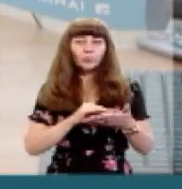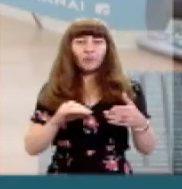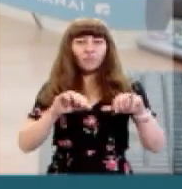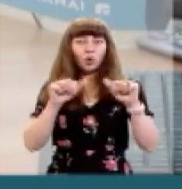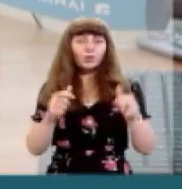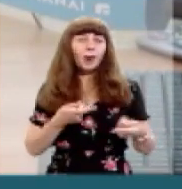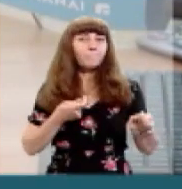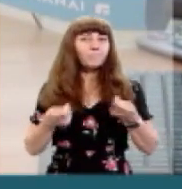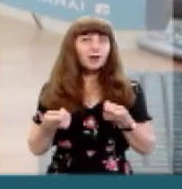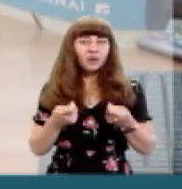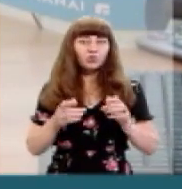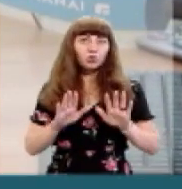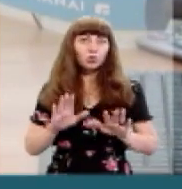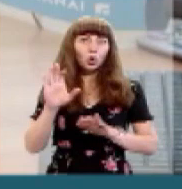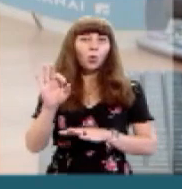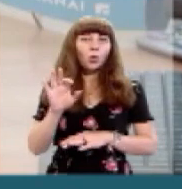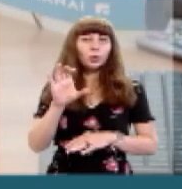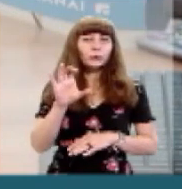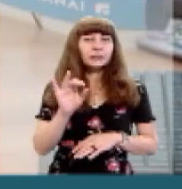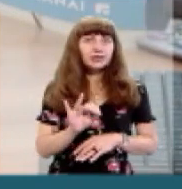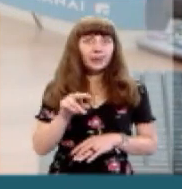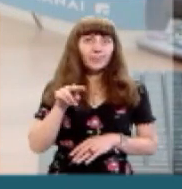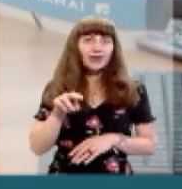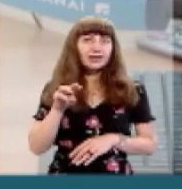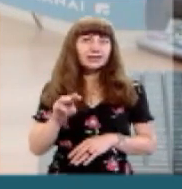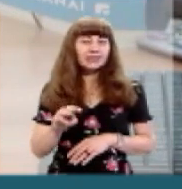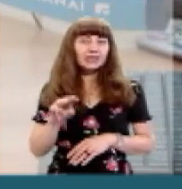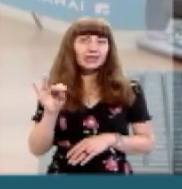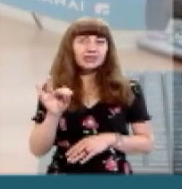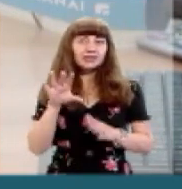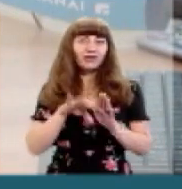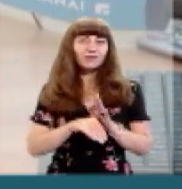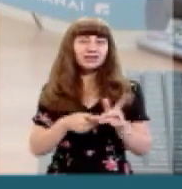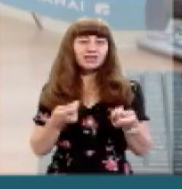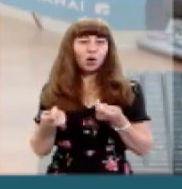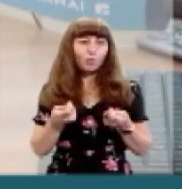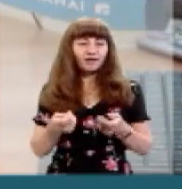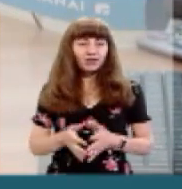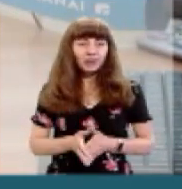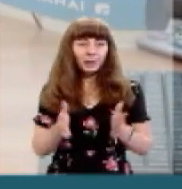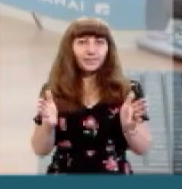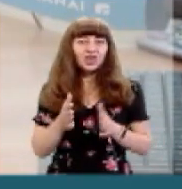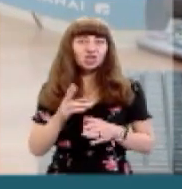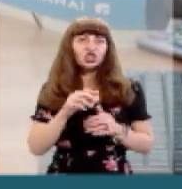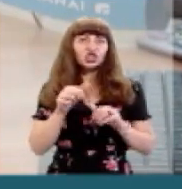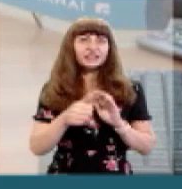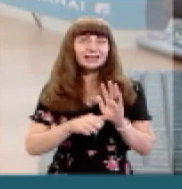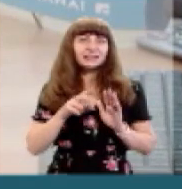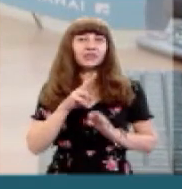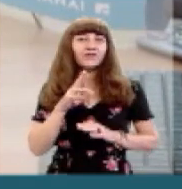Форма правления у нас только ОСИ, ПТ и совместное управление. Это менее 16